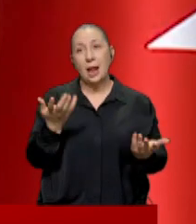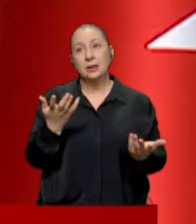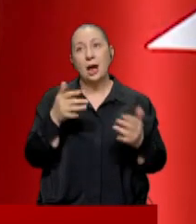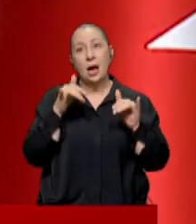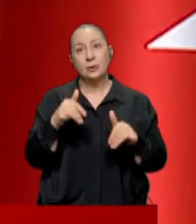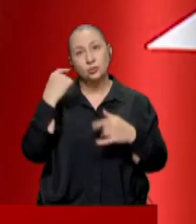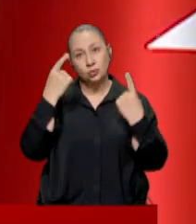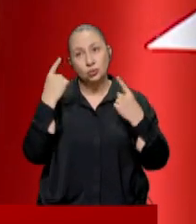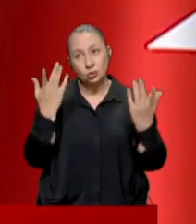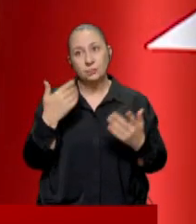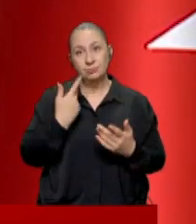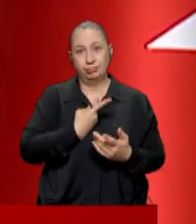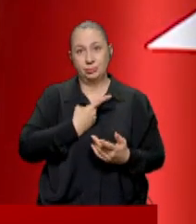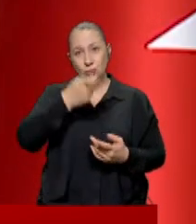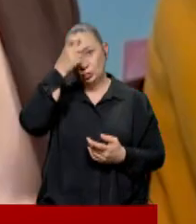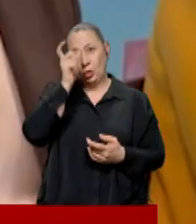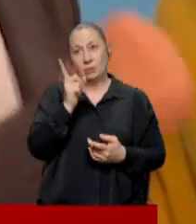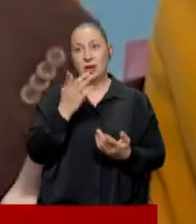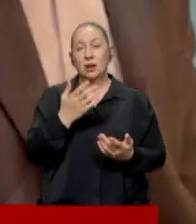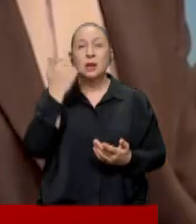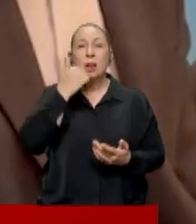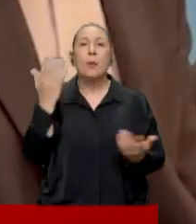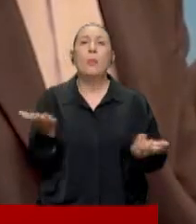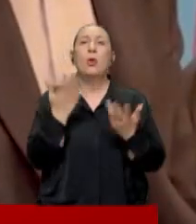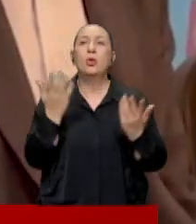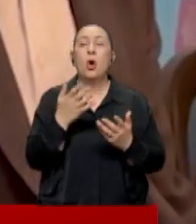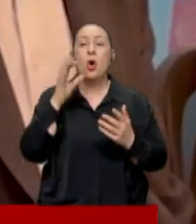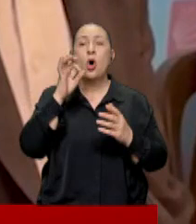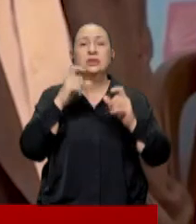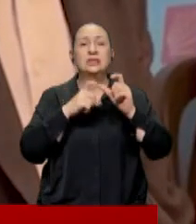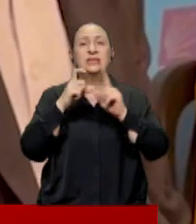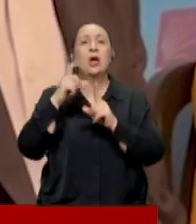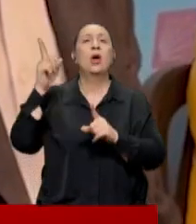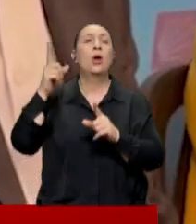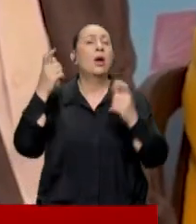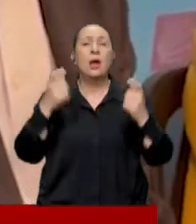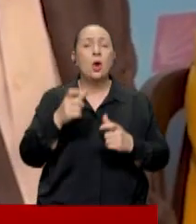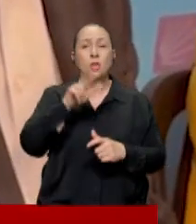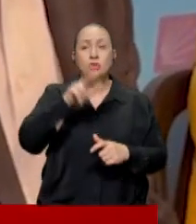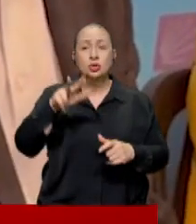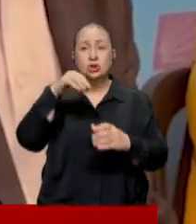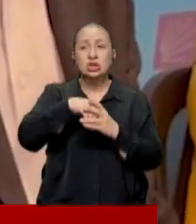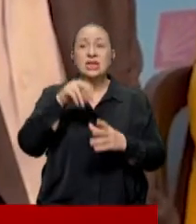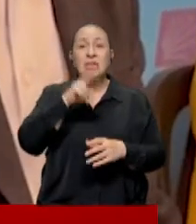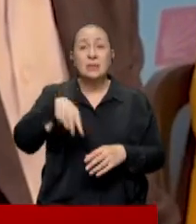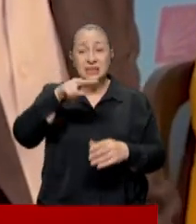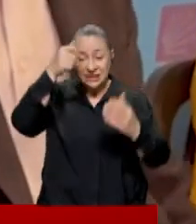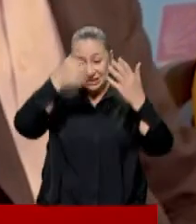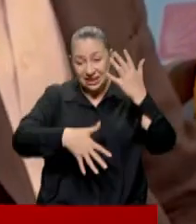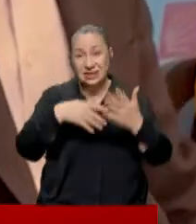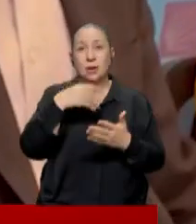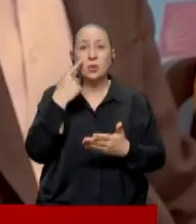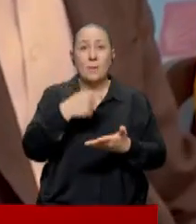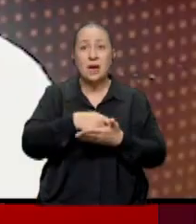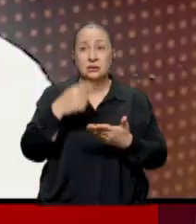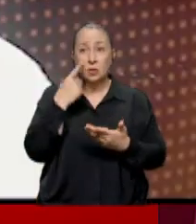aynı düşünüyoruzdur. Bizim öğretmenlerimizdir. Yalan bu. OECD ülkeler arasında 33 ülke arasında 27. sırada maaş